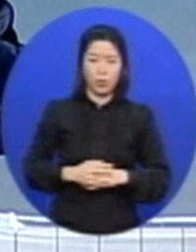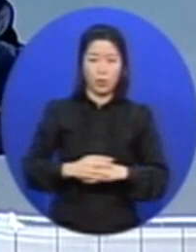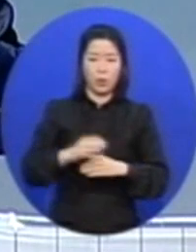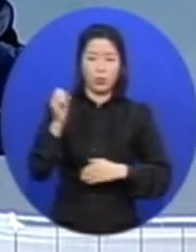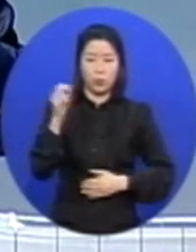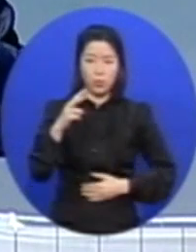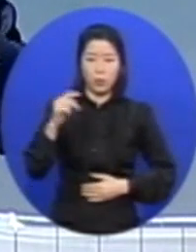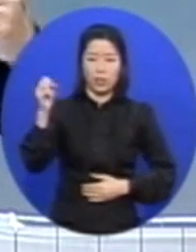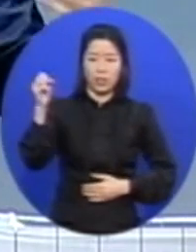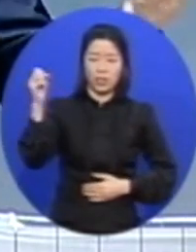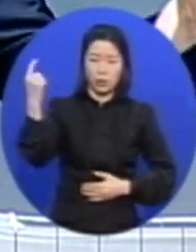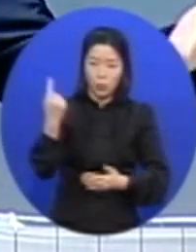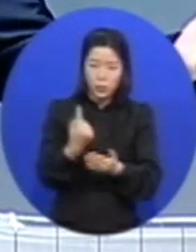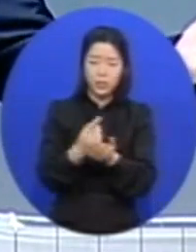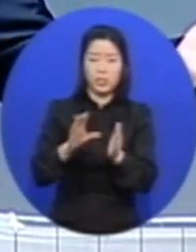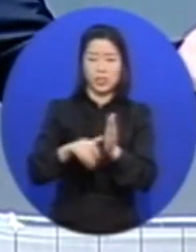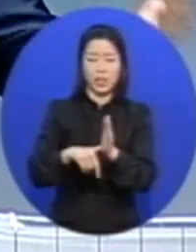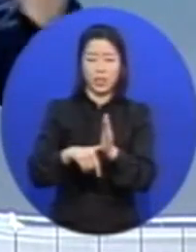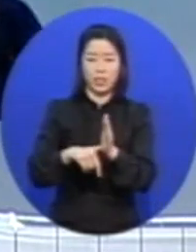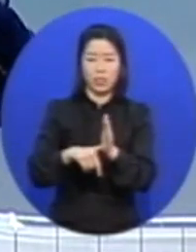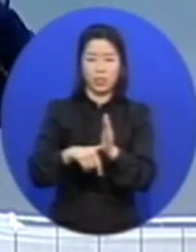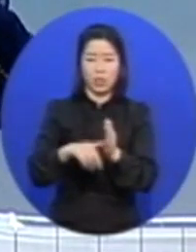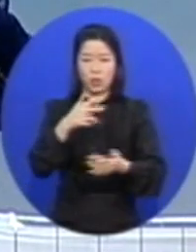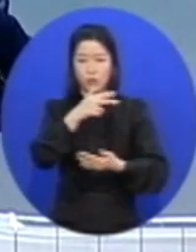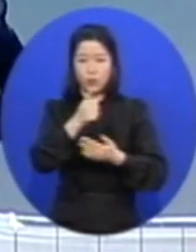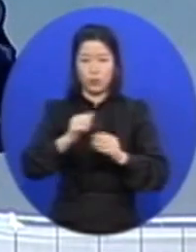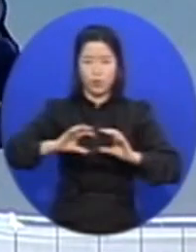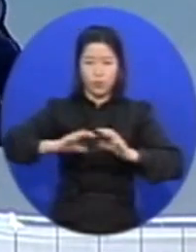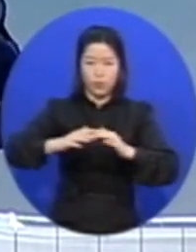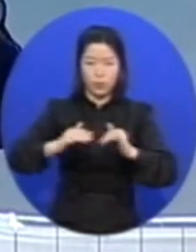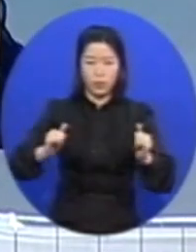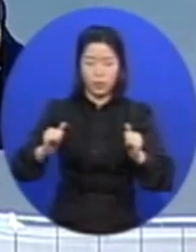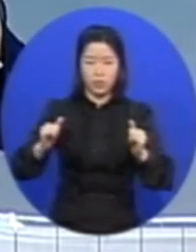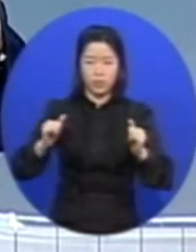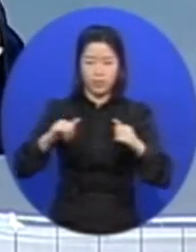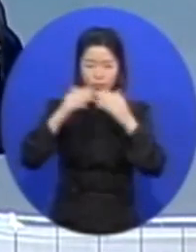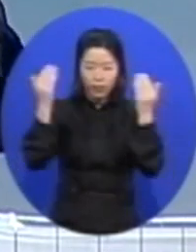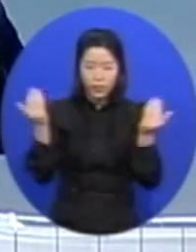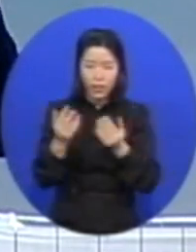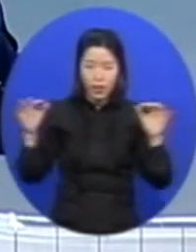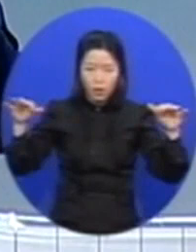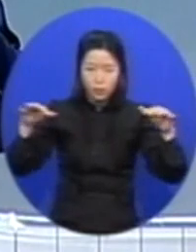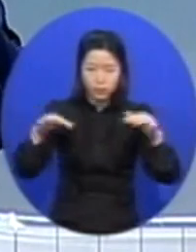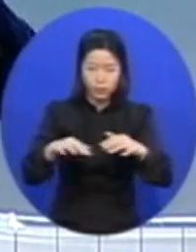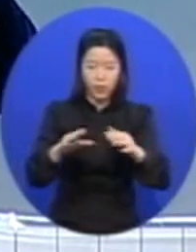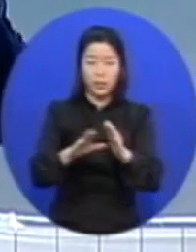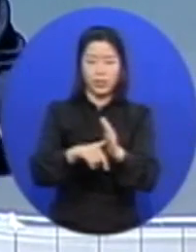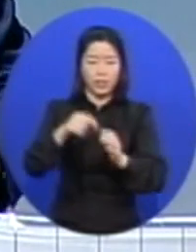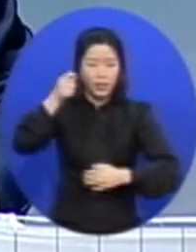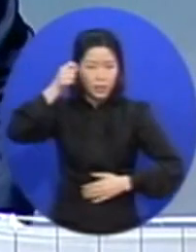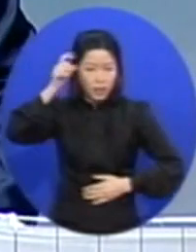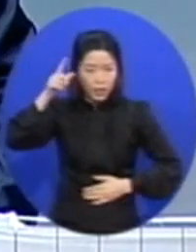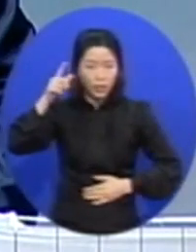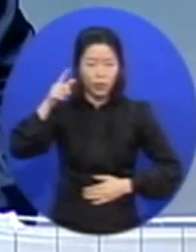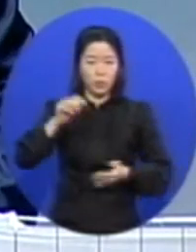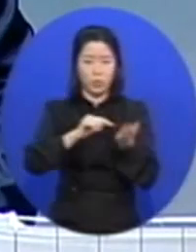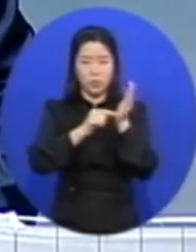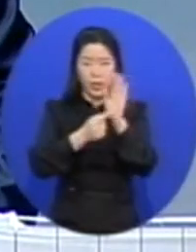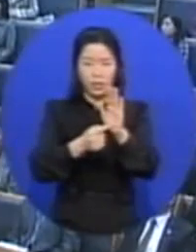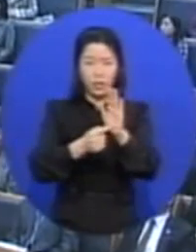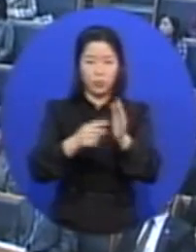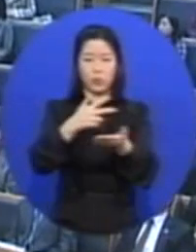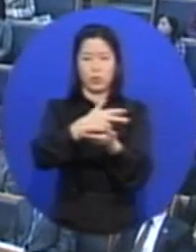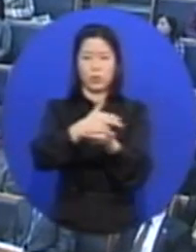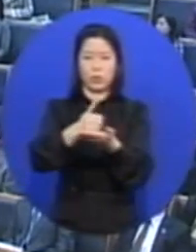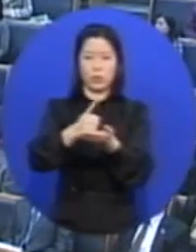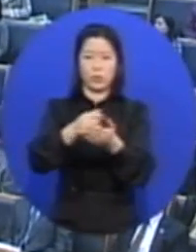때도 주의 백성들을 다 부르실 때에 그 때 여러분이 깨닫고 반응하고 주님께 나아가야